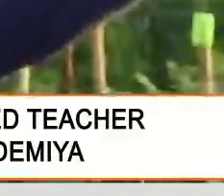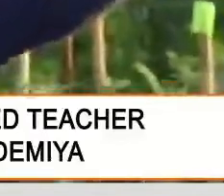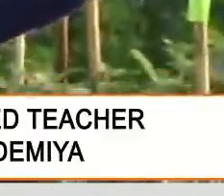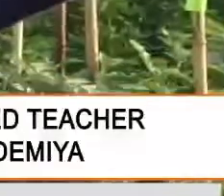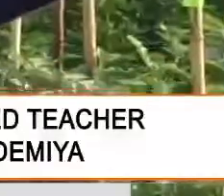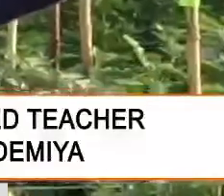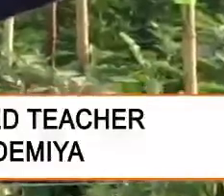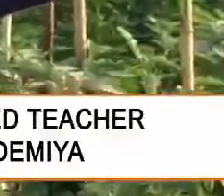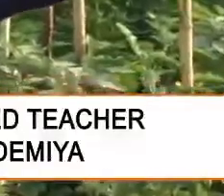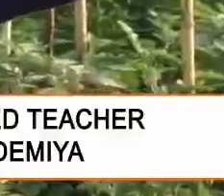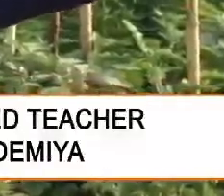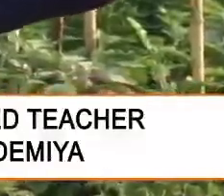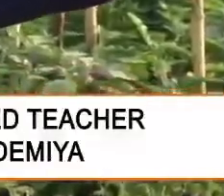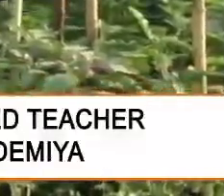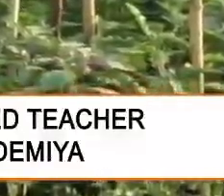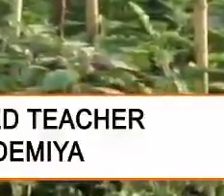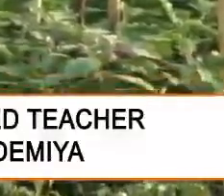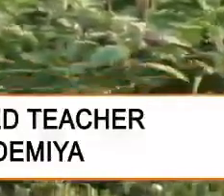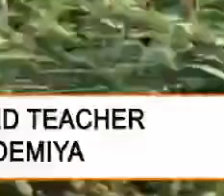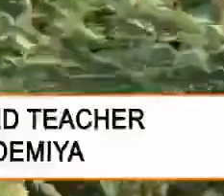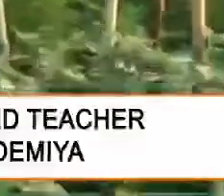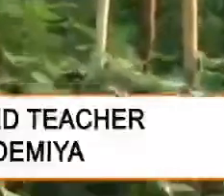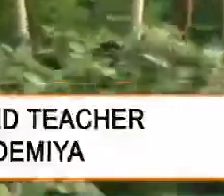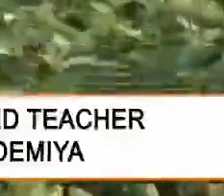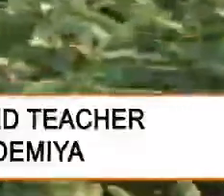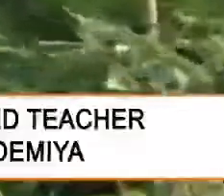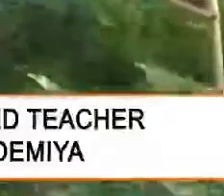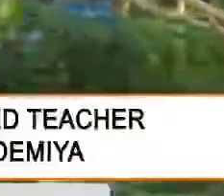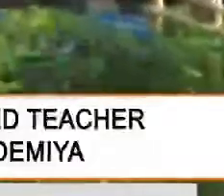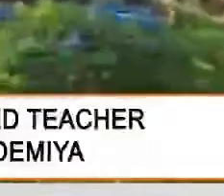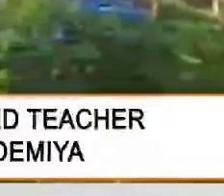to Mape Garden Farm. Tara!